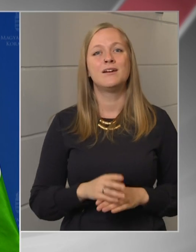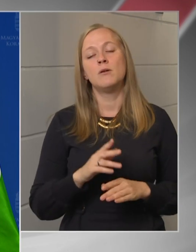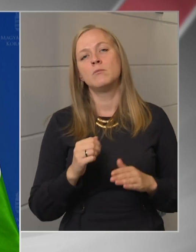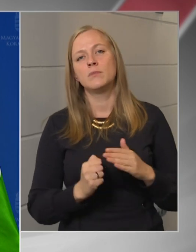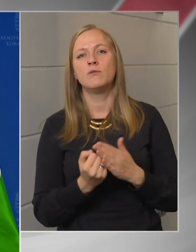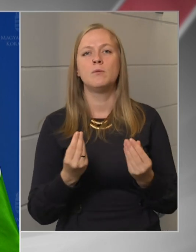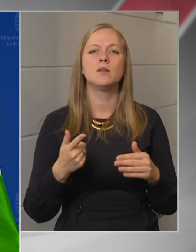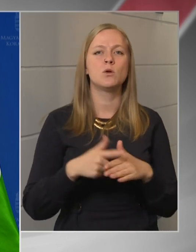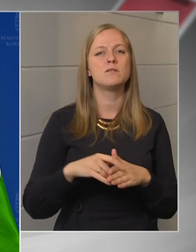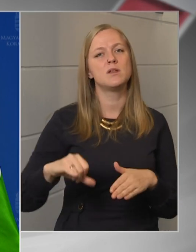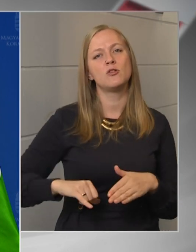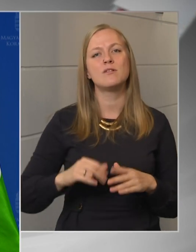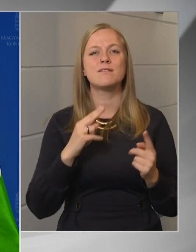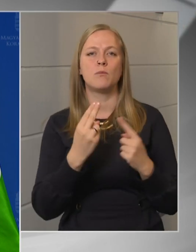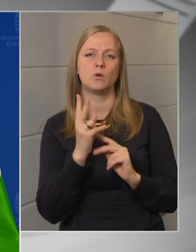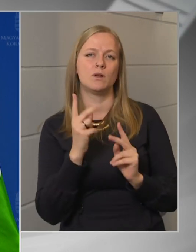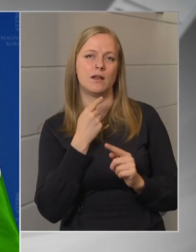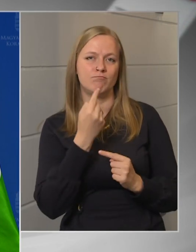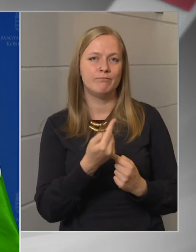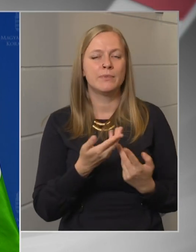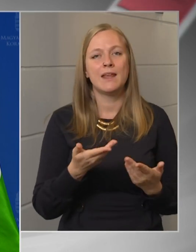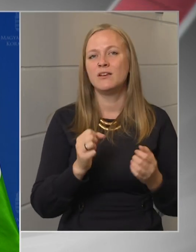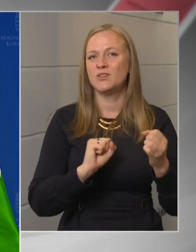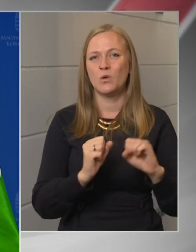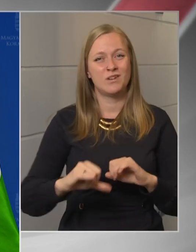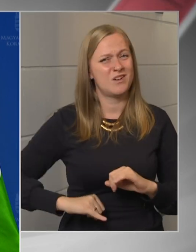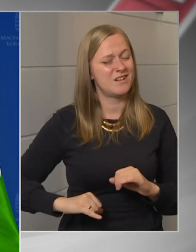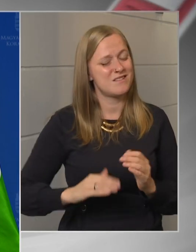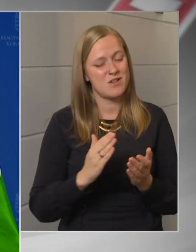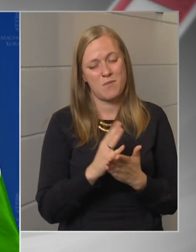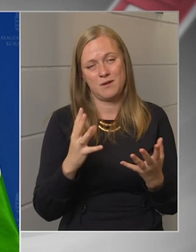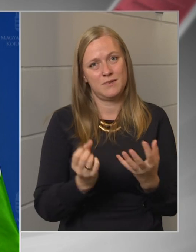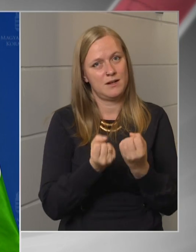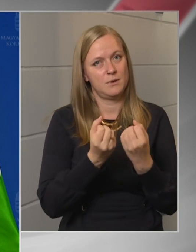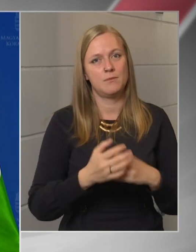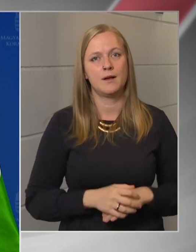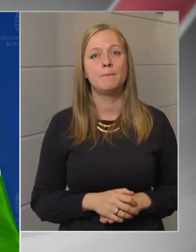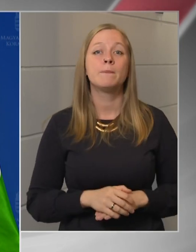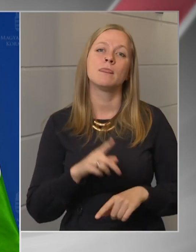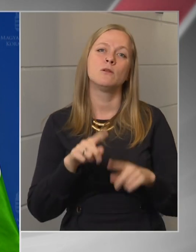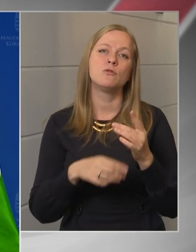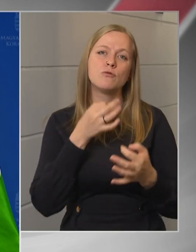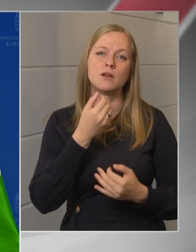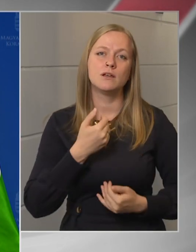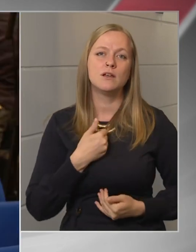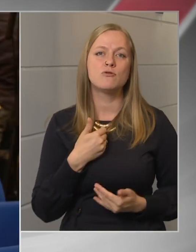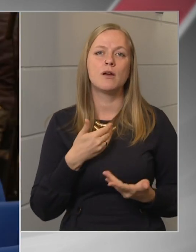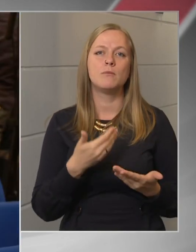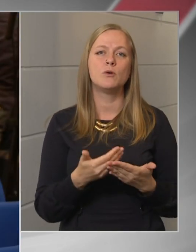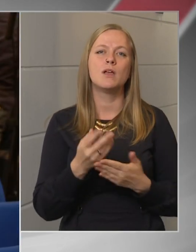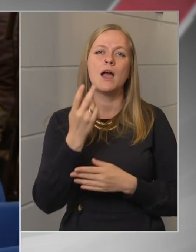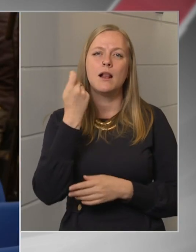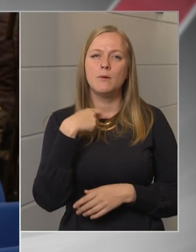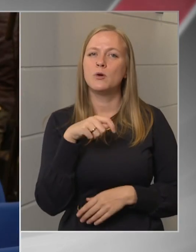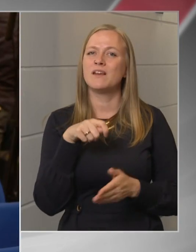közbiztonsági szempontot lehet érvényes tenni, de ennek a gyakorlati garanciáit már nem teremtenék meg. Az utolsó kérdésem, hogy egy állampolgár